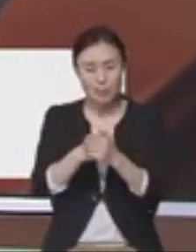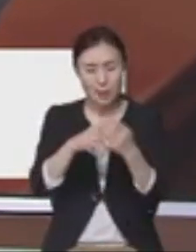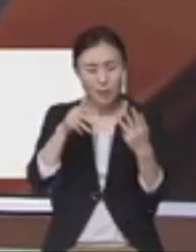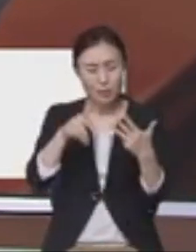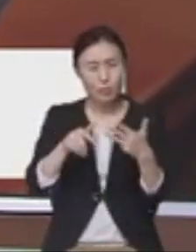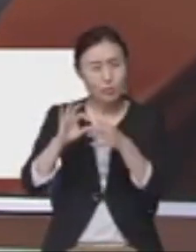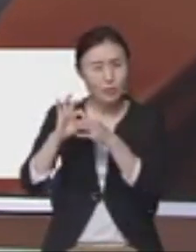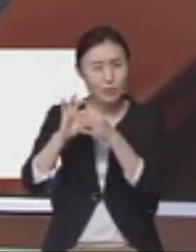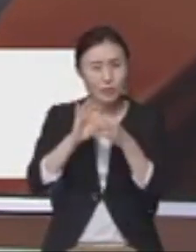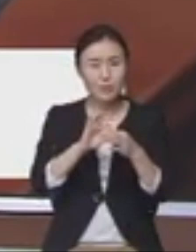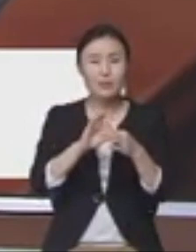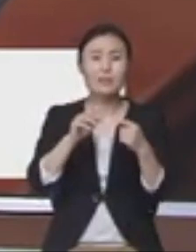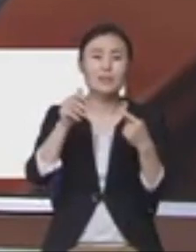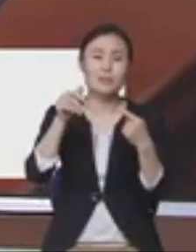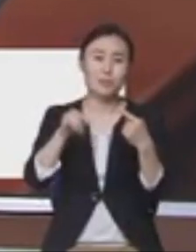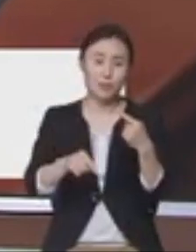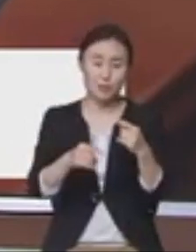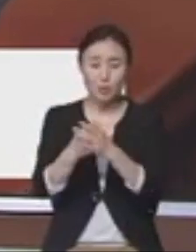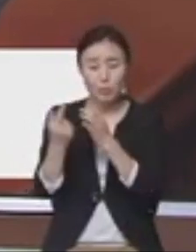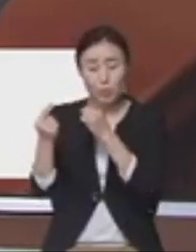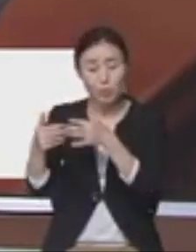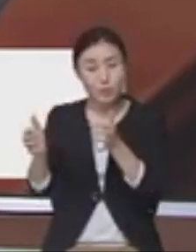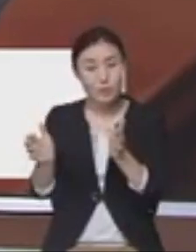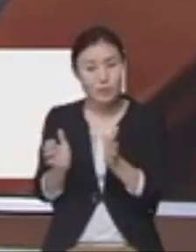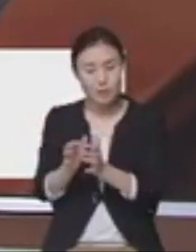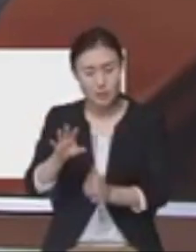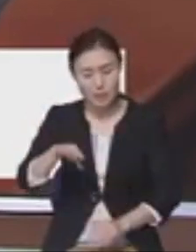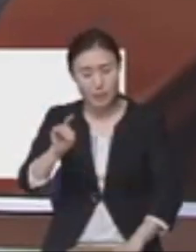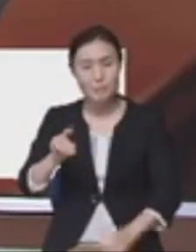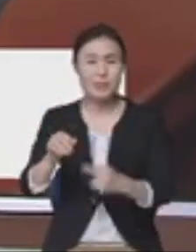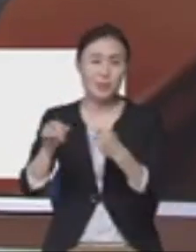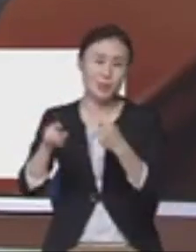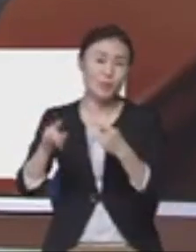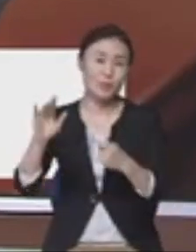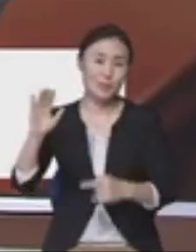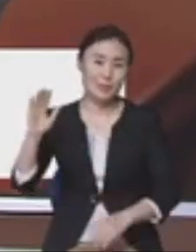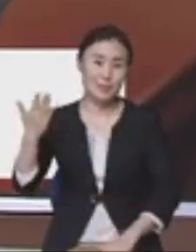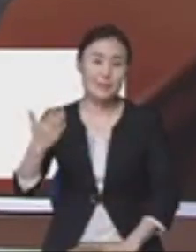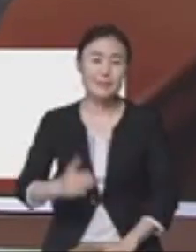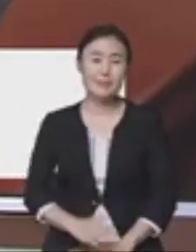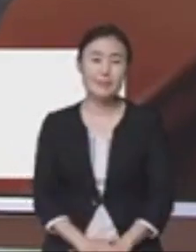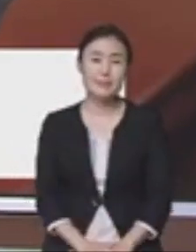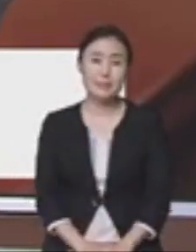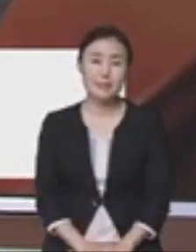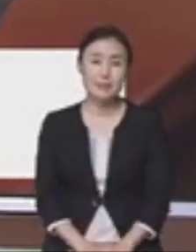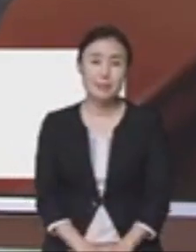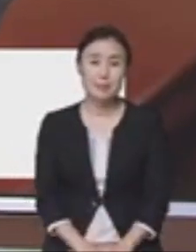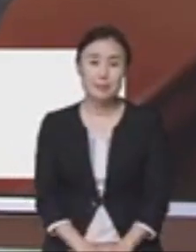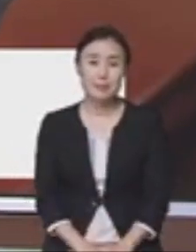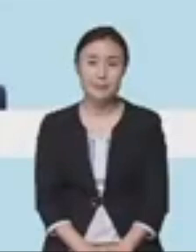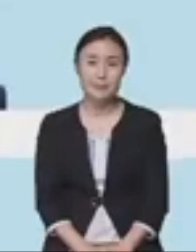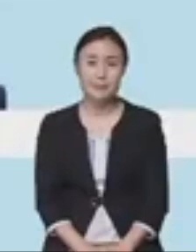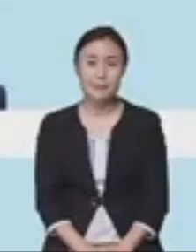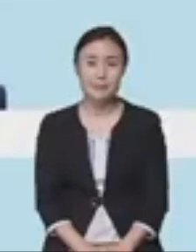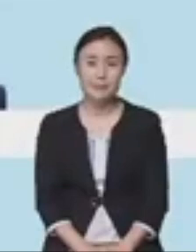8주연속 1위를 차지한 가운데 이어 보수층에서도 처음으로 선두로 올라섰습니다 고우리 기자입니다